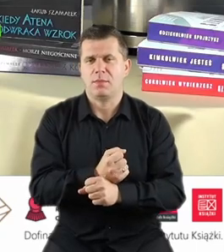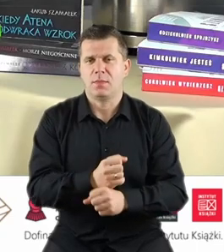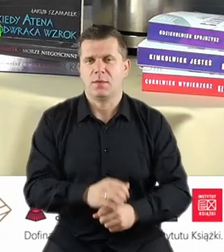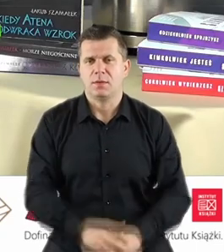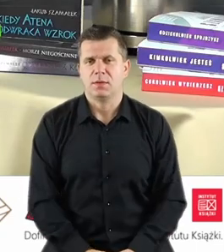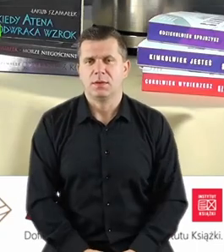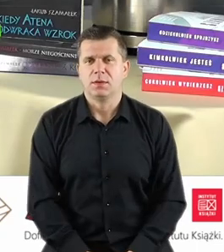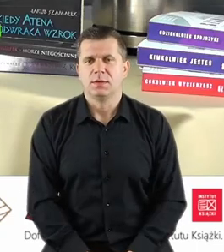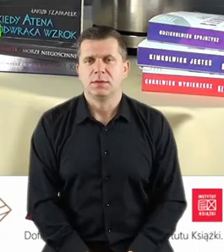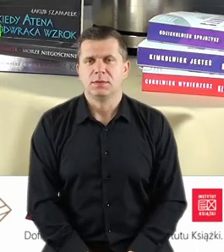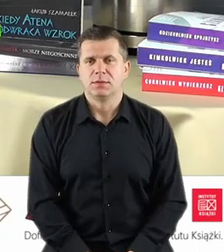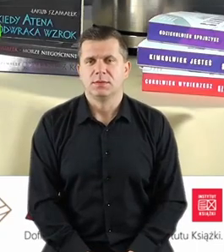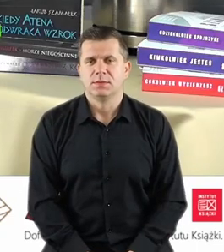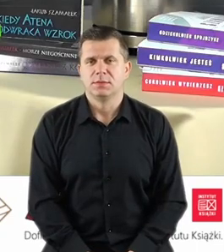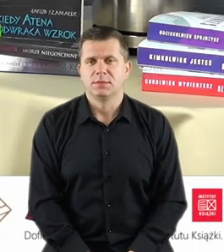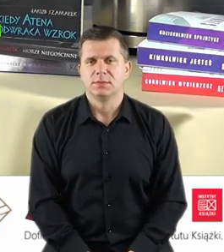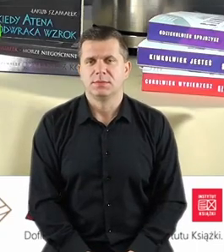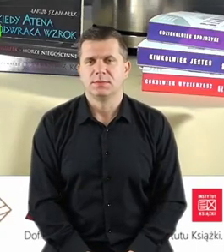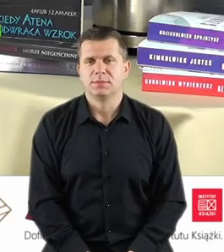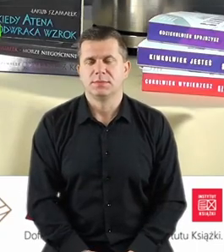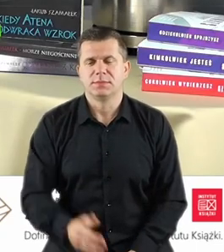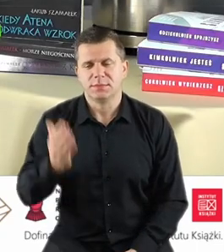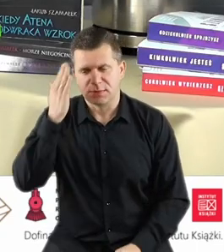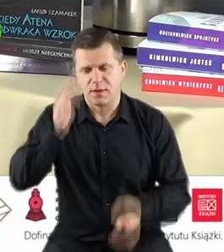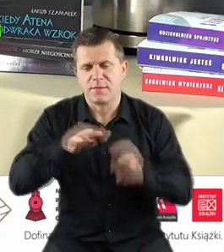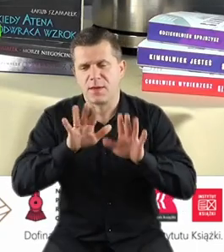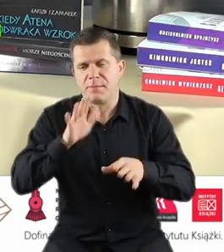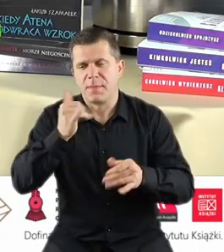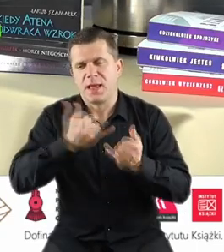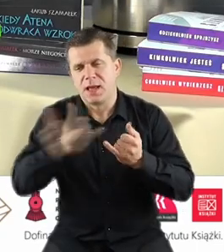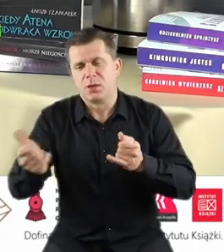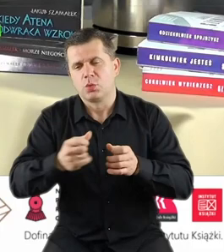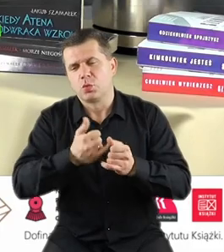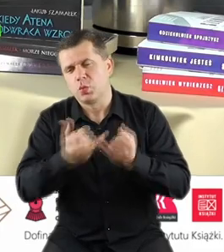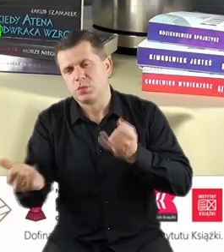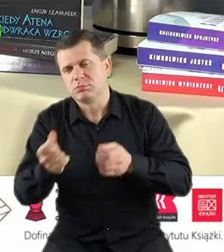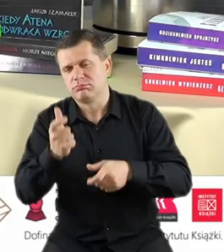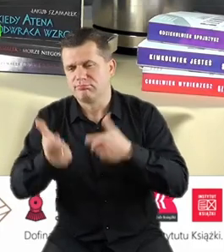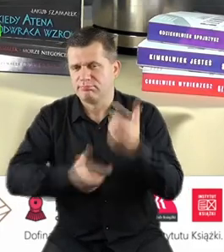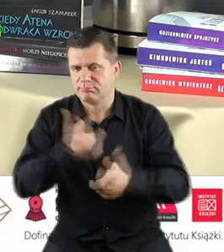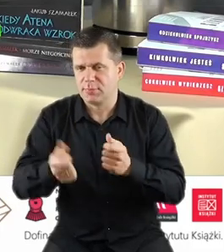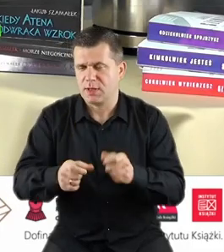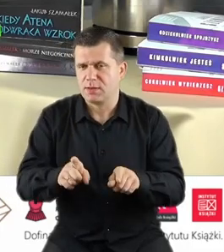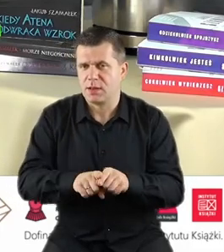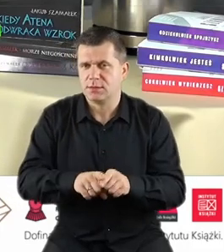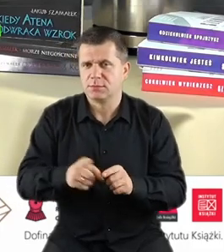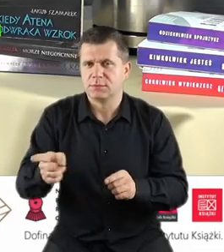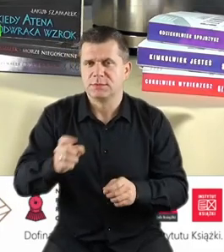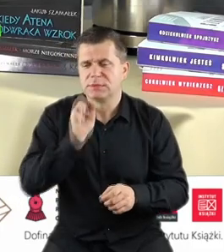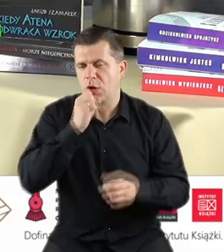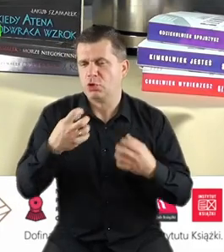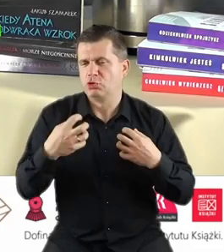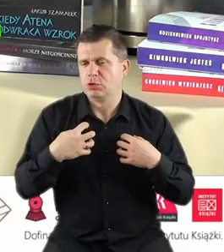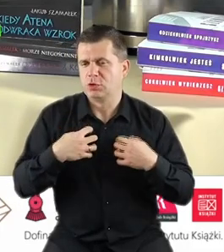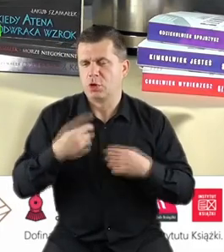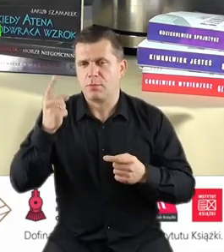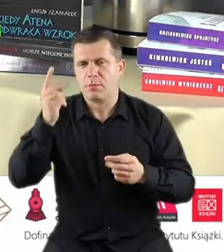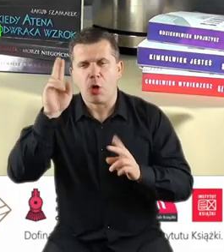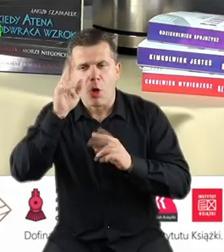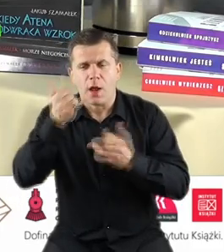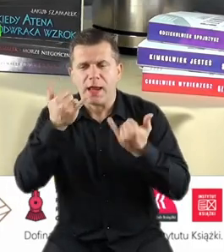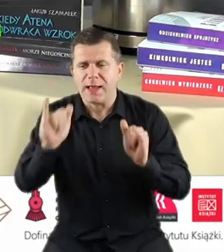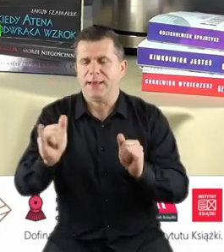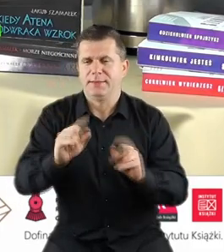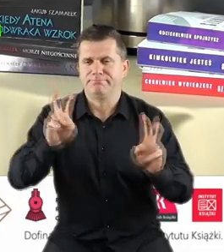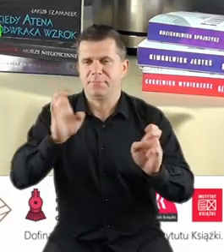znanym po prostu z wielu, wielu innych dzieł, tylko że właśnie osadzony w kontekście starożytności, która nam się kojarzy z zupełnie innymi klimatami.